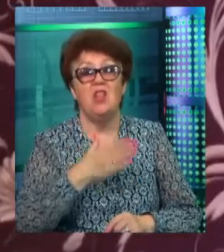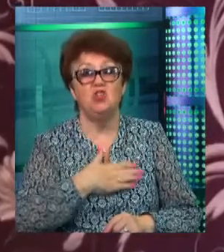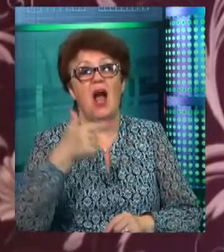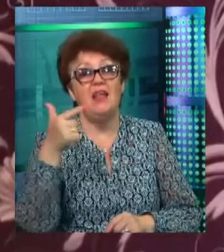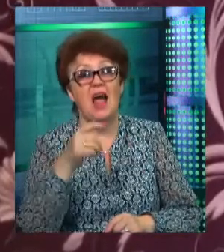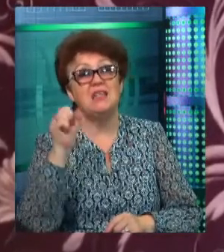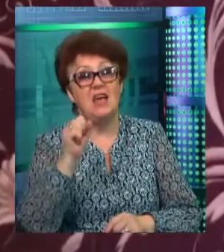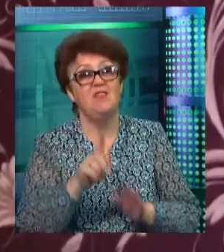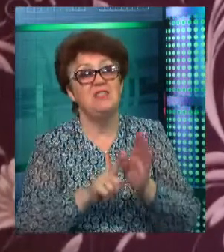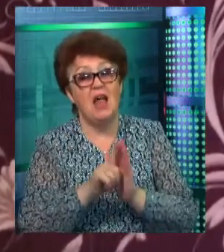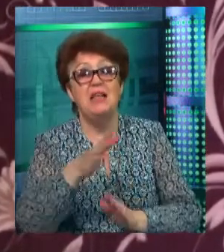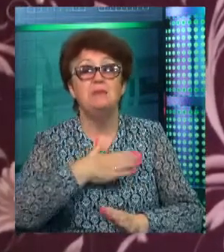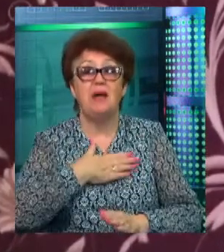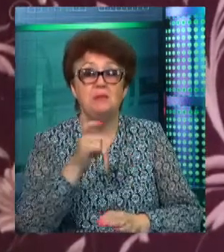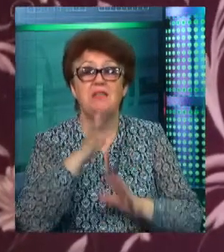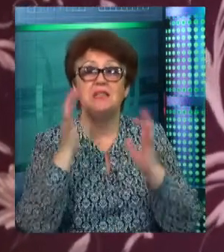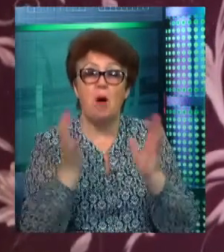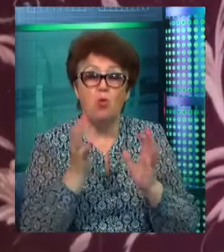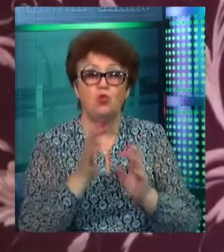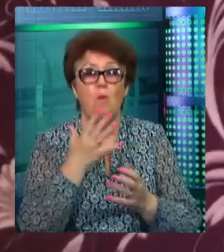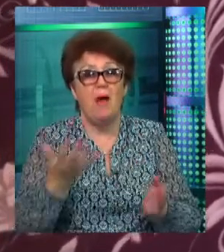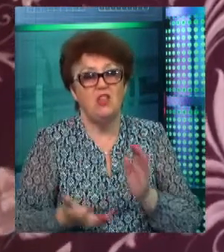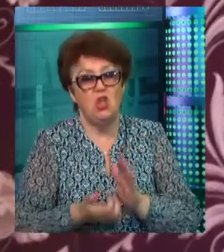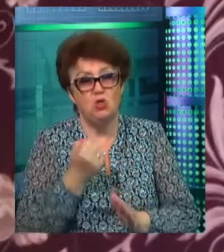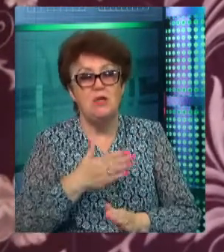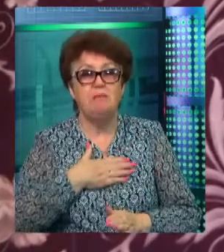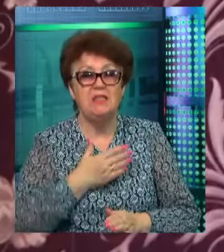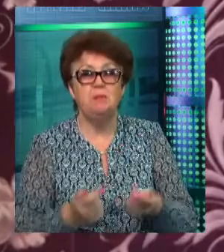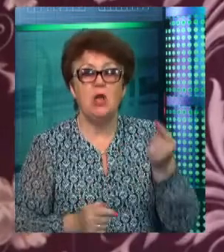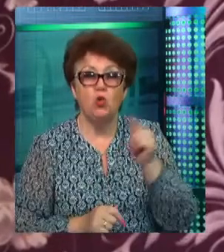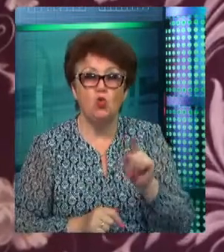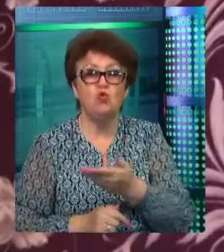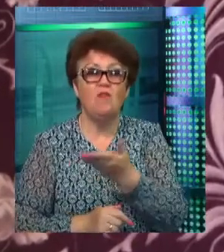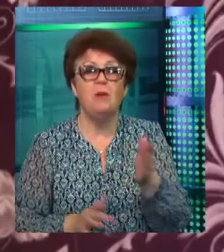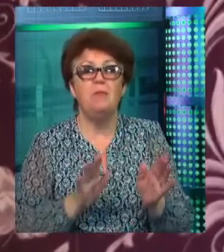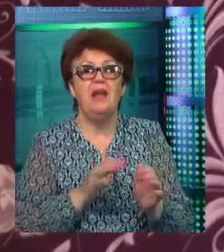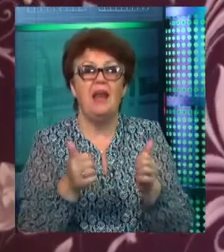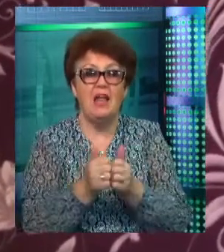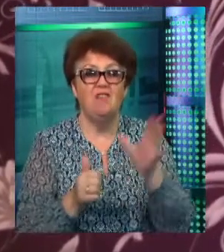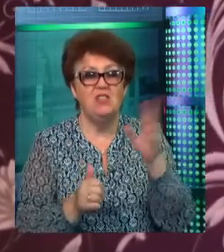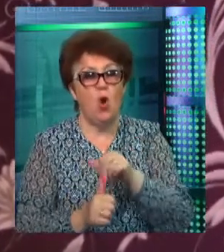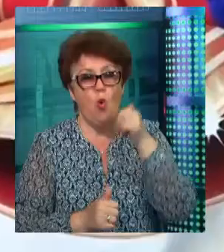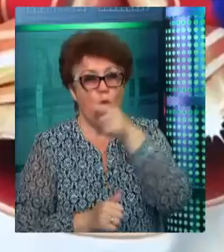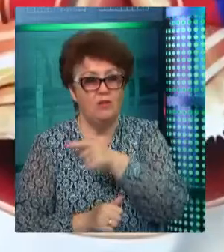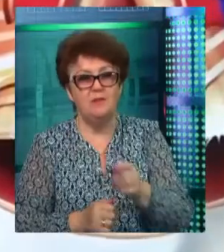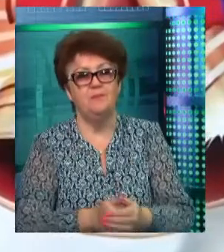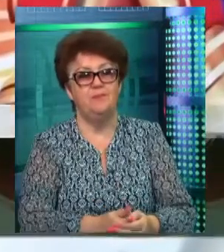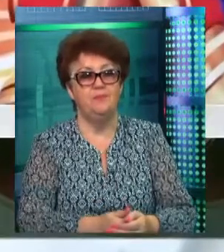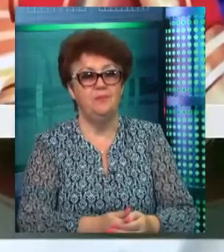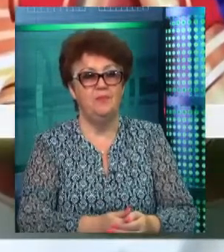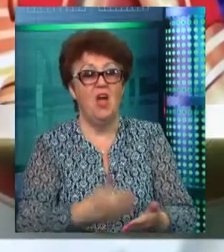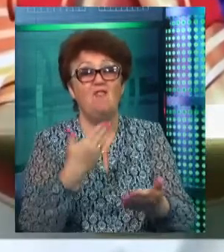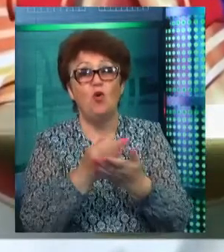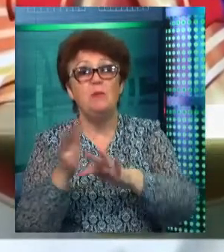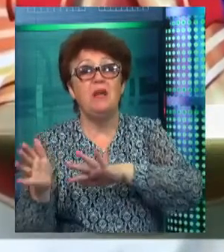александровна спасибо за заботу и поддержку спасибо за то что были рядом все эти годы вот и